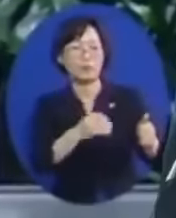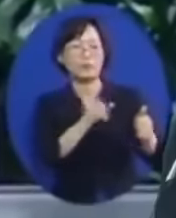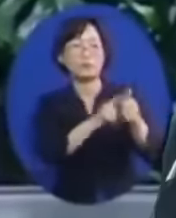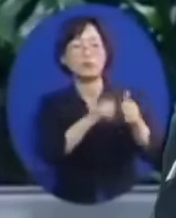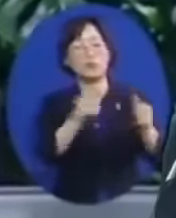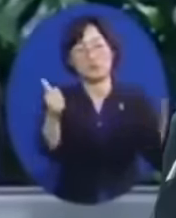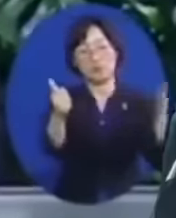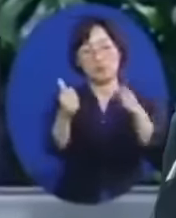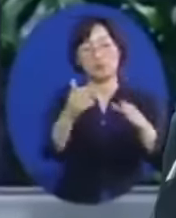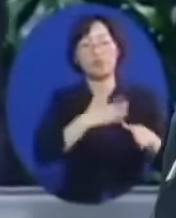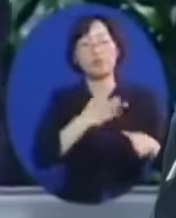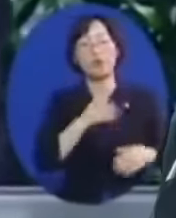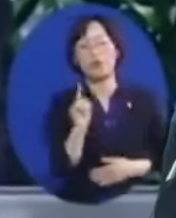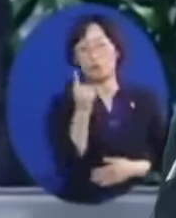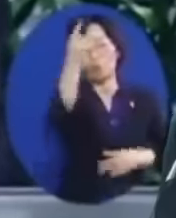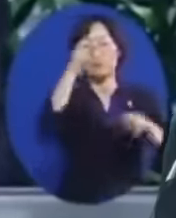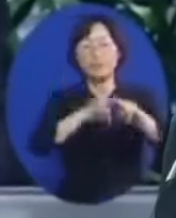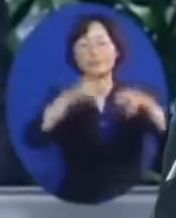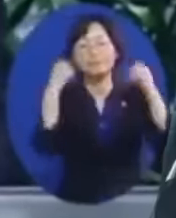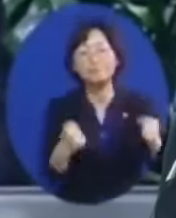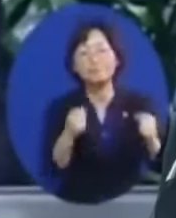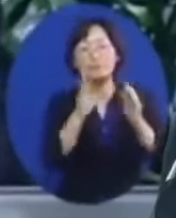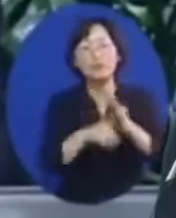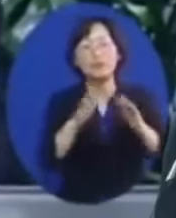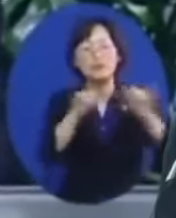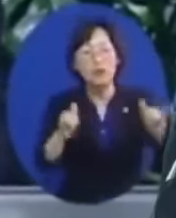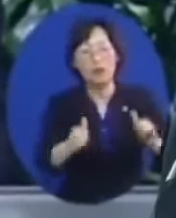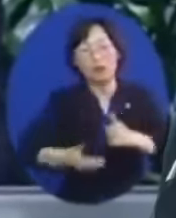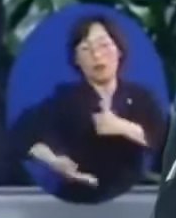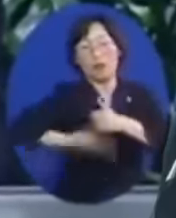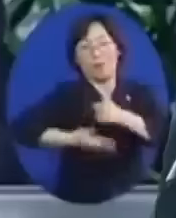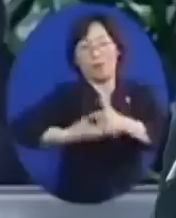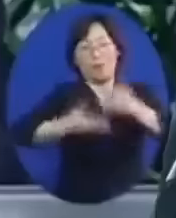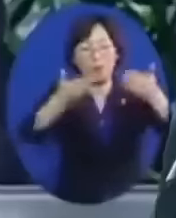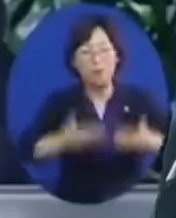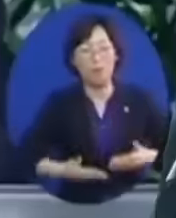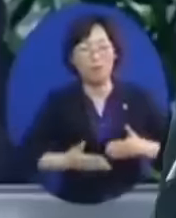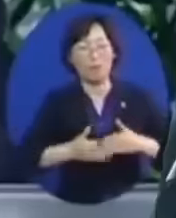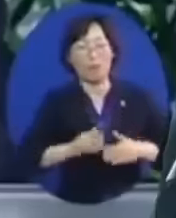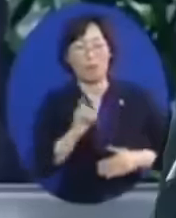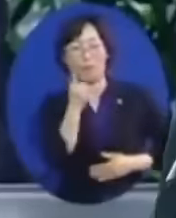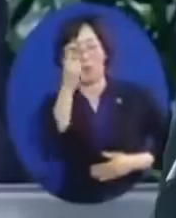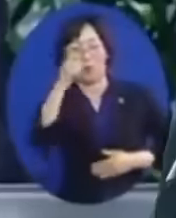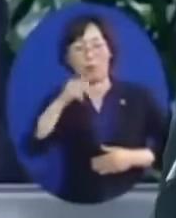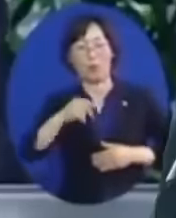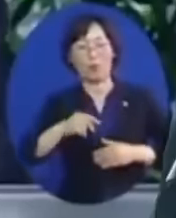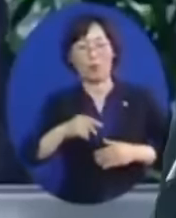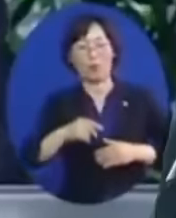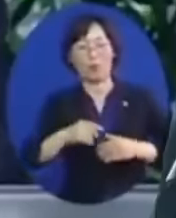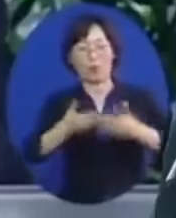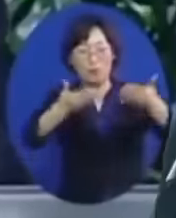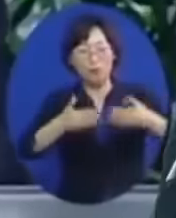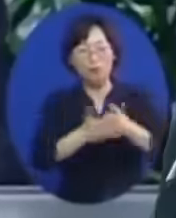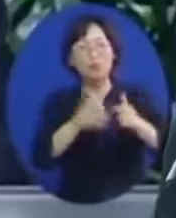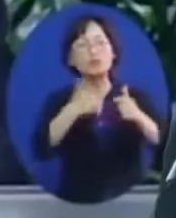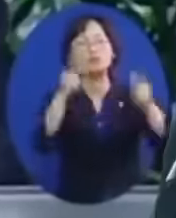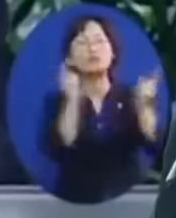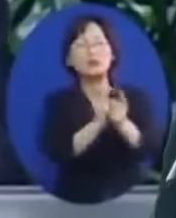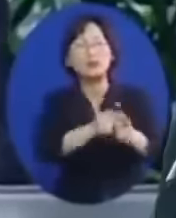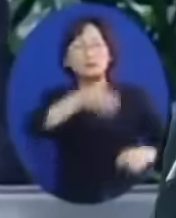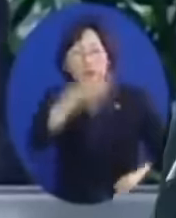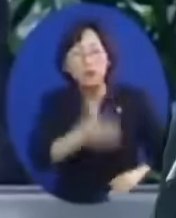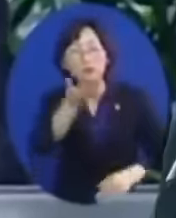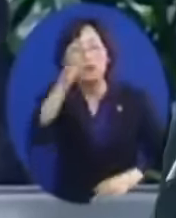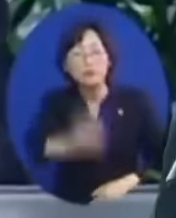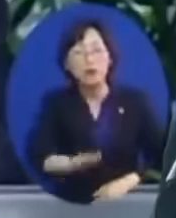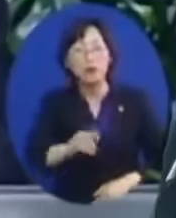이렇게 대답했습니다. 내가 높은 자리에 있을 때는 사람의 칭송을 늘 받고 사람의 높임을 받아서 예수님 만나기가 힘들었습니다. 그러나